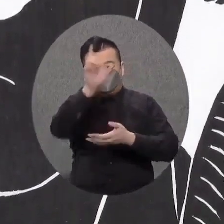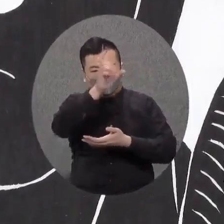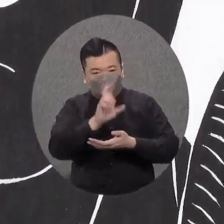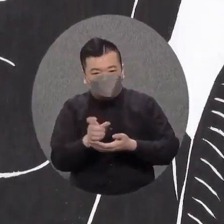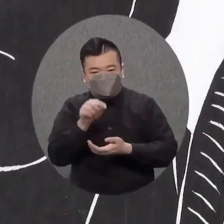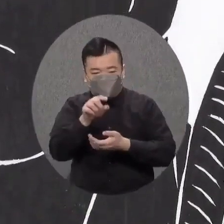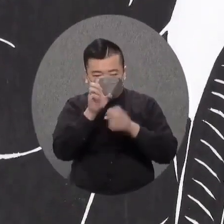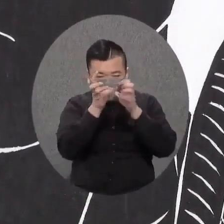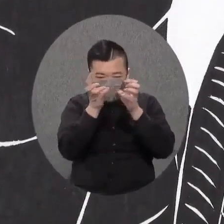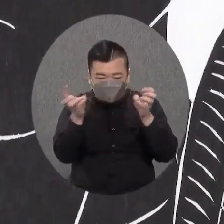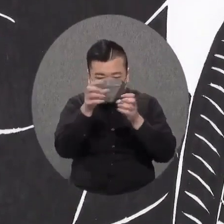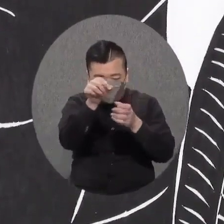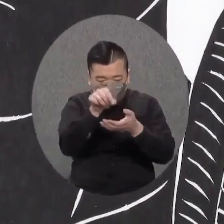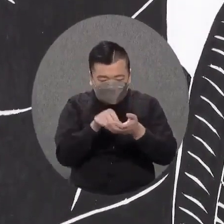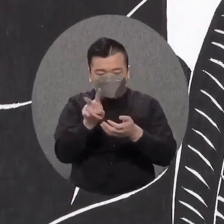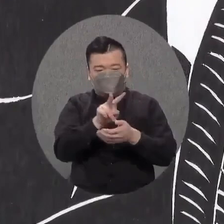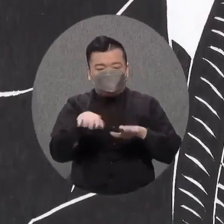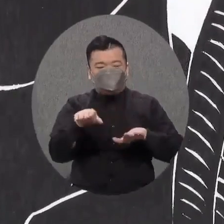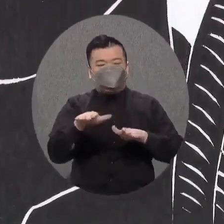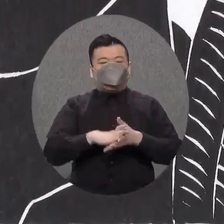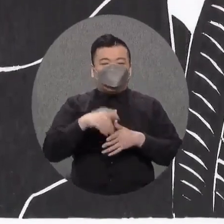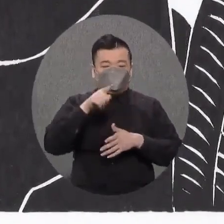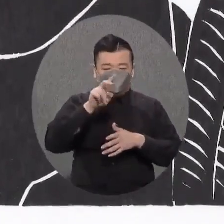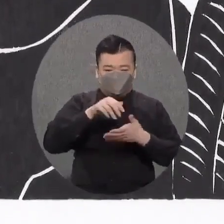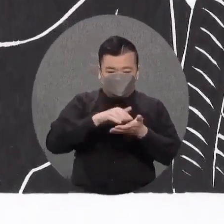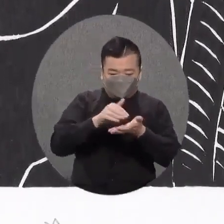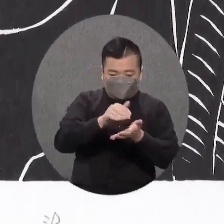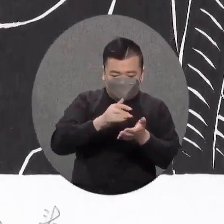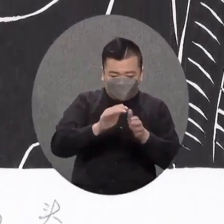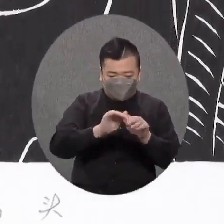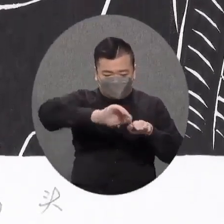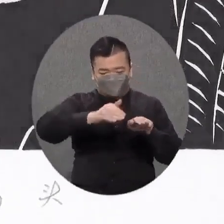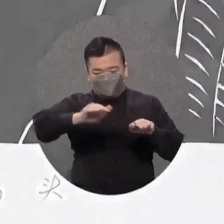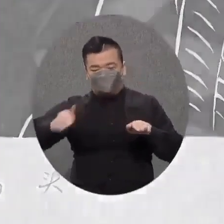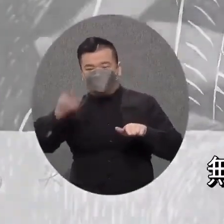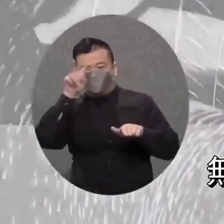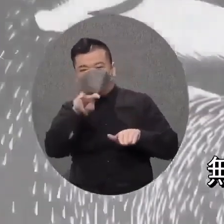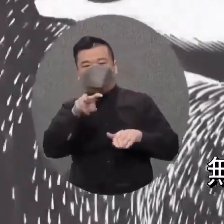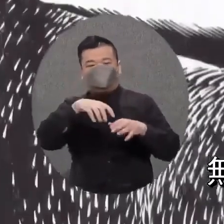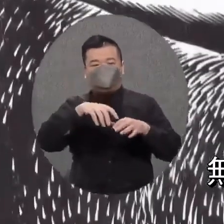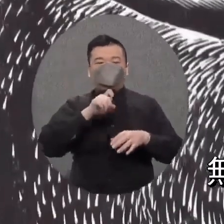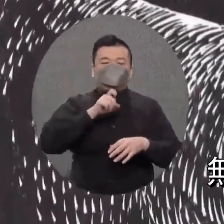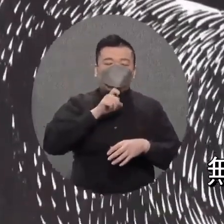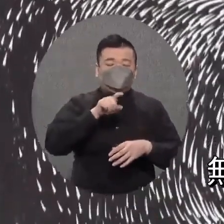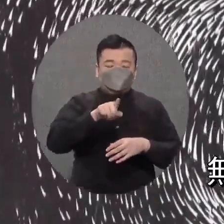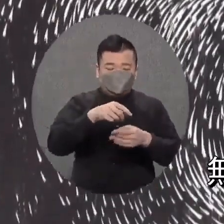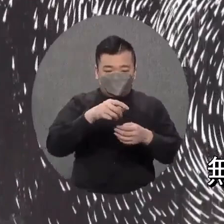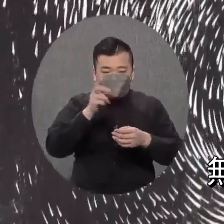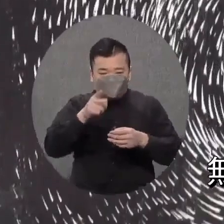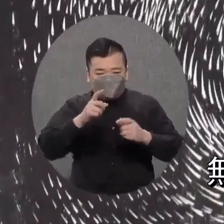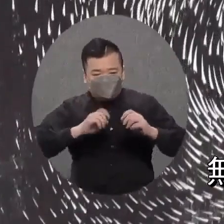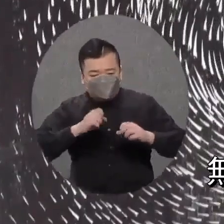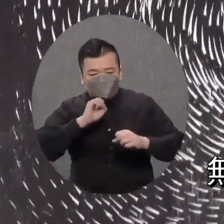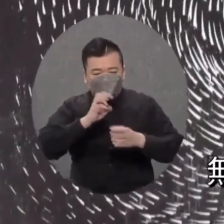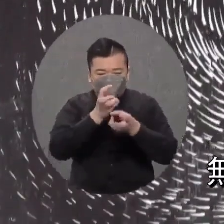面嘅點線面一樣，只不過咧我哋塑造出咧係一個立體嘅表現出嚟嘅。就會無論喺個造型或者線